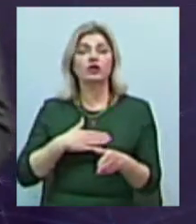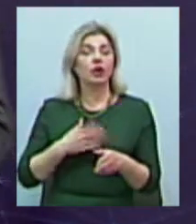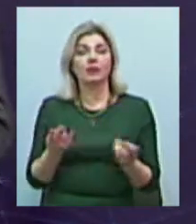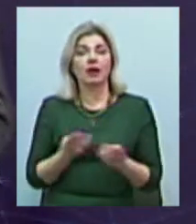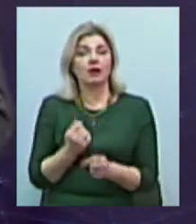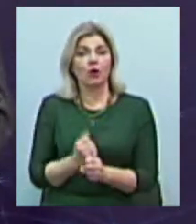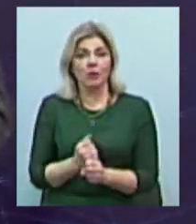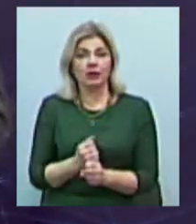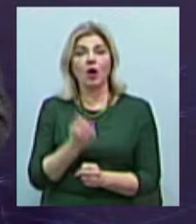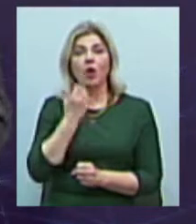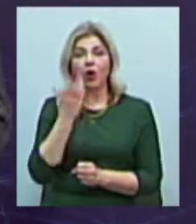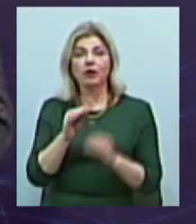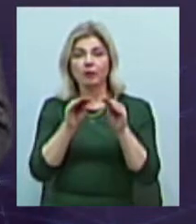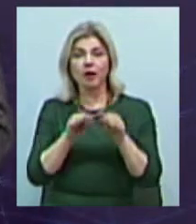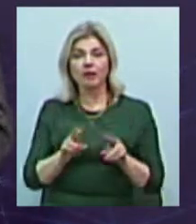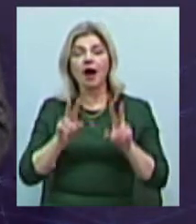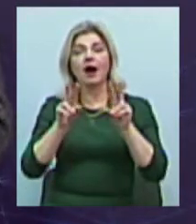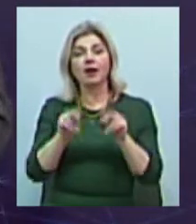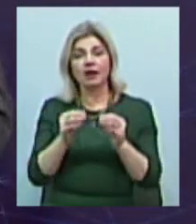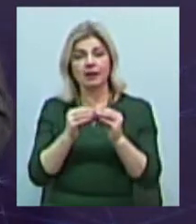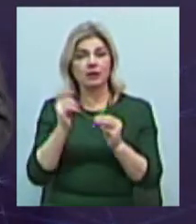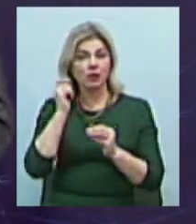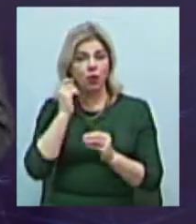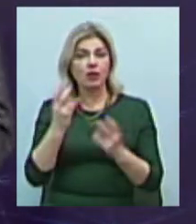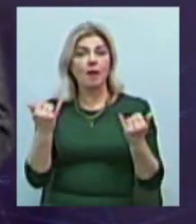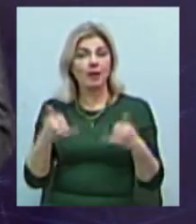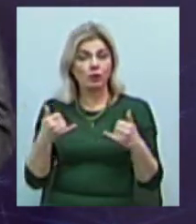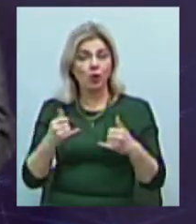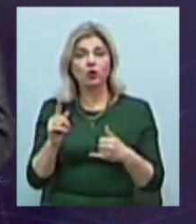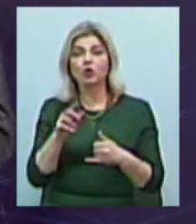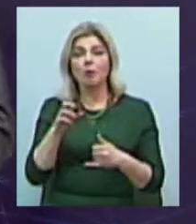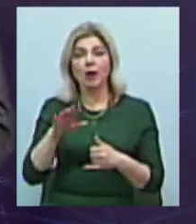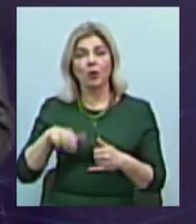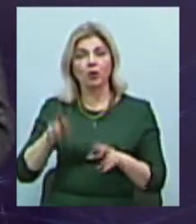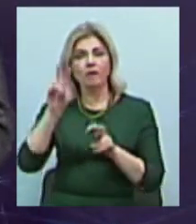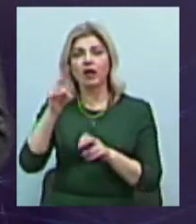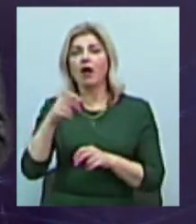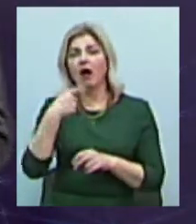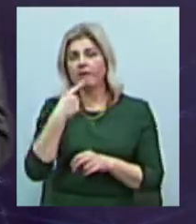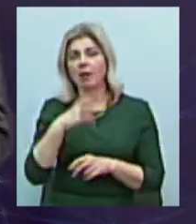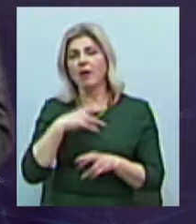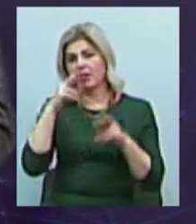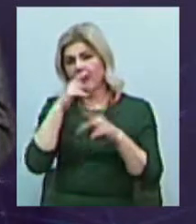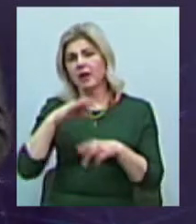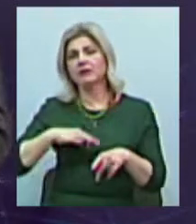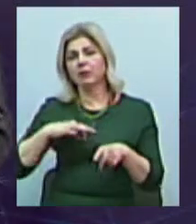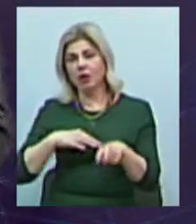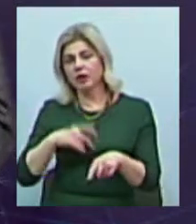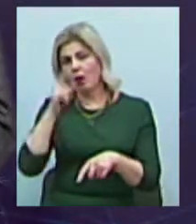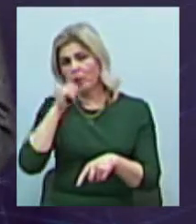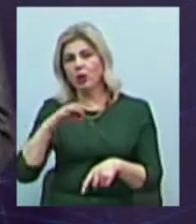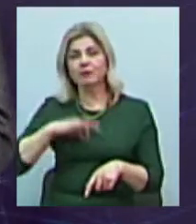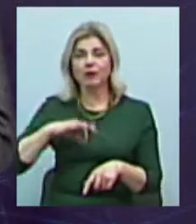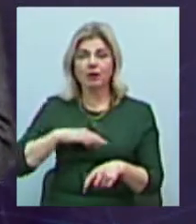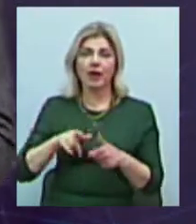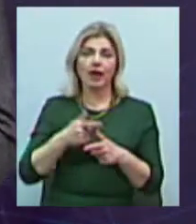що, коли прописується гарантія, а гарантія 10 років на бетон, щоб потім підрядник не казав, що була неправильна експлуатація, погана експлуатація,